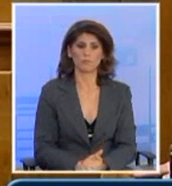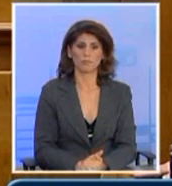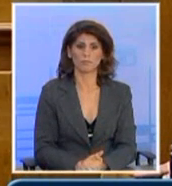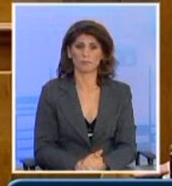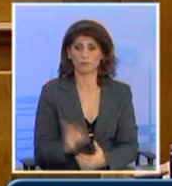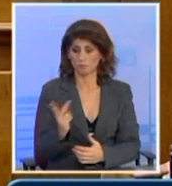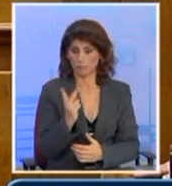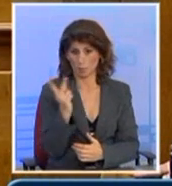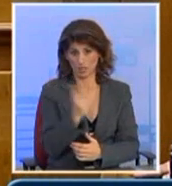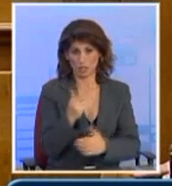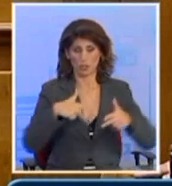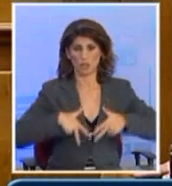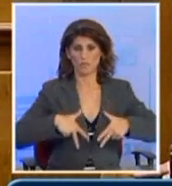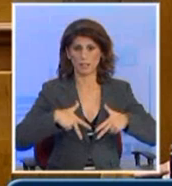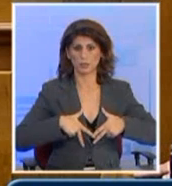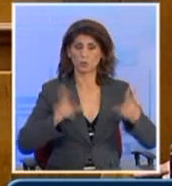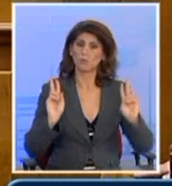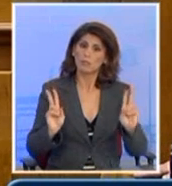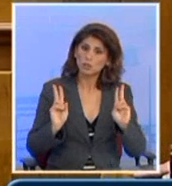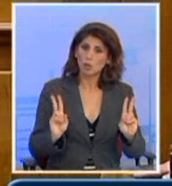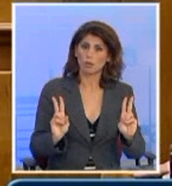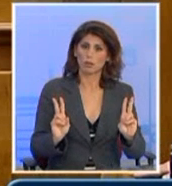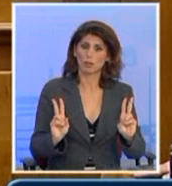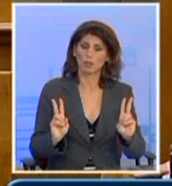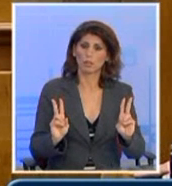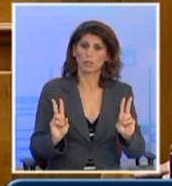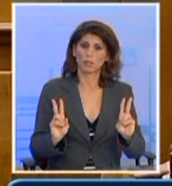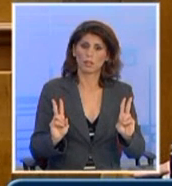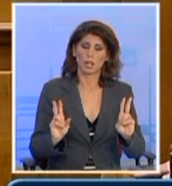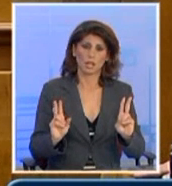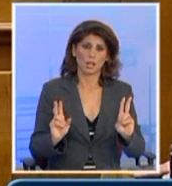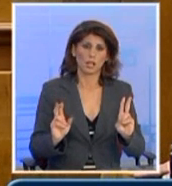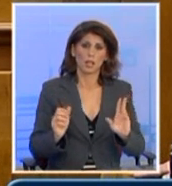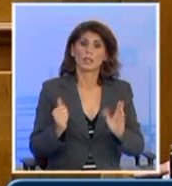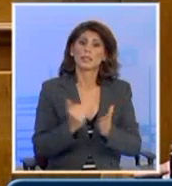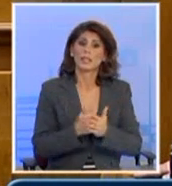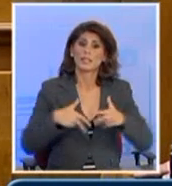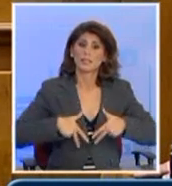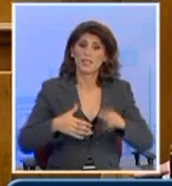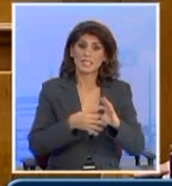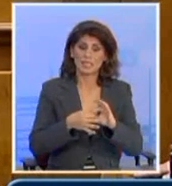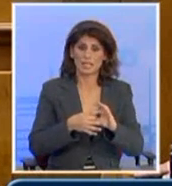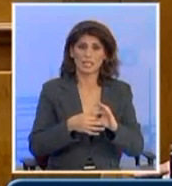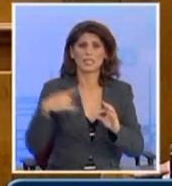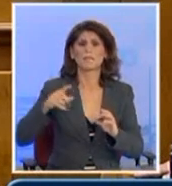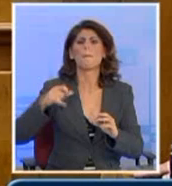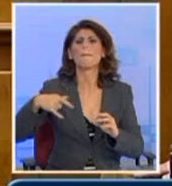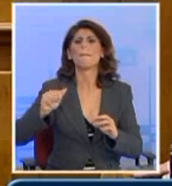δύο κυβερνήσεις, του ΠΑΣΟΚ και την κυβέρνηση συνεργασίας Παπαδήμου.